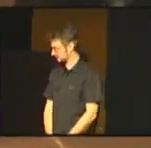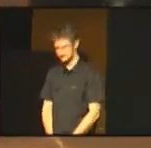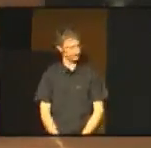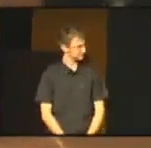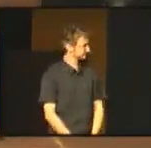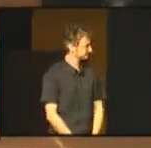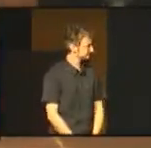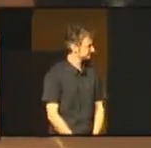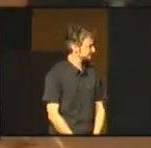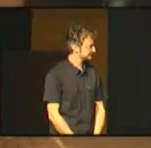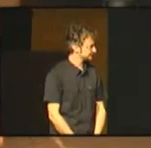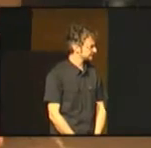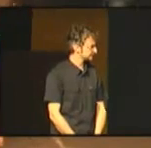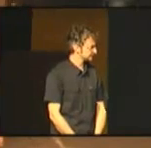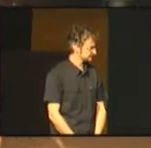Va baixant i no sé com ho...